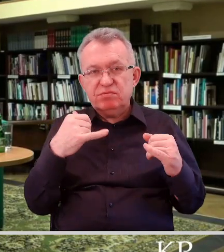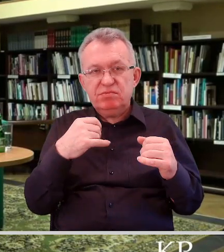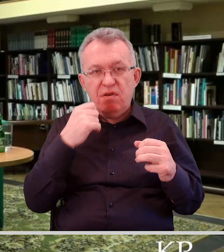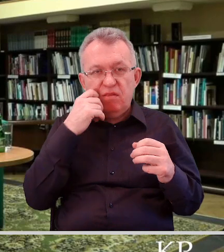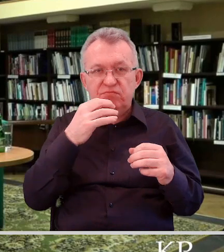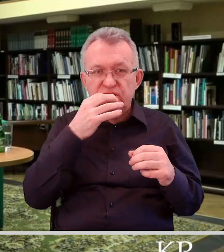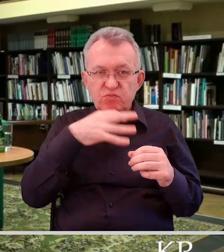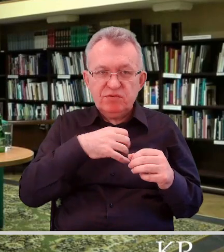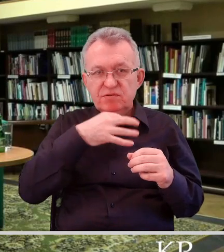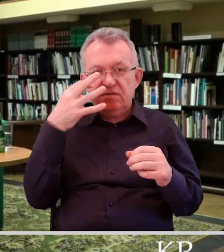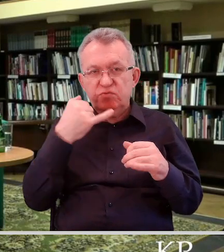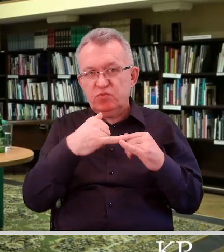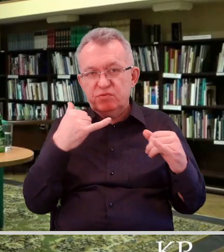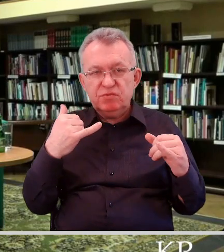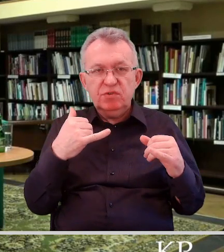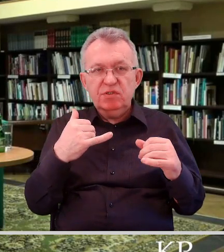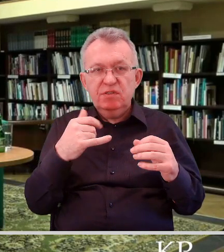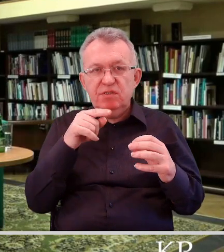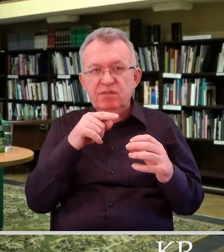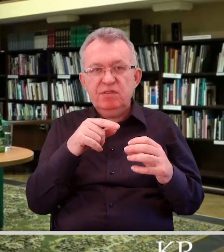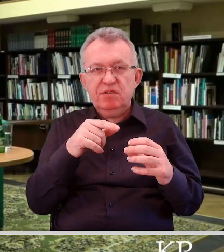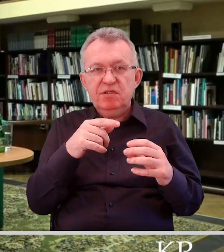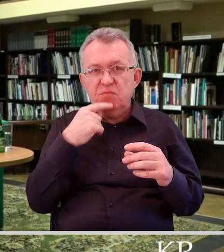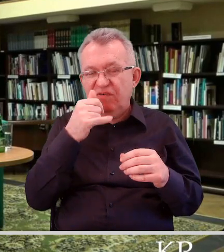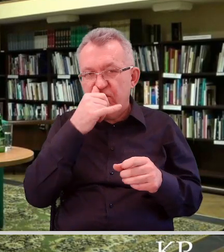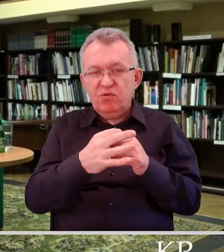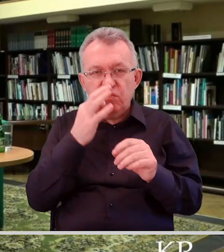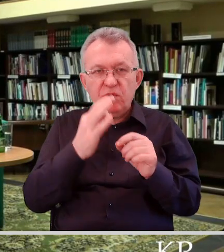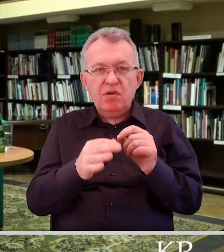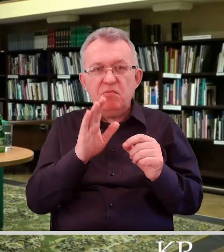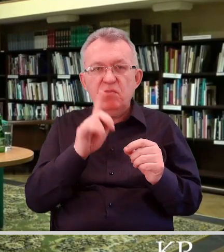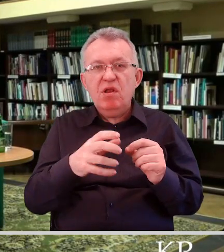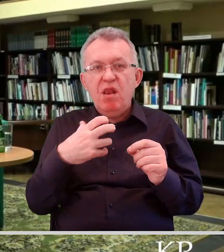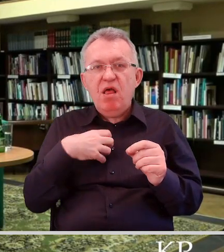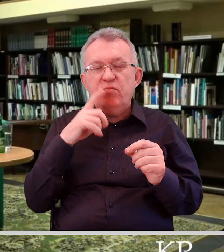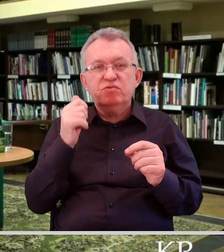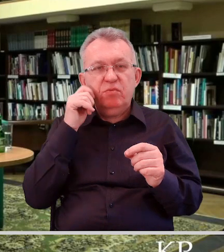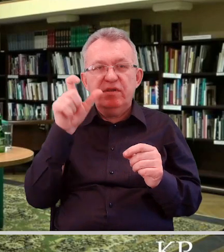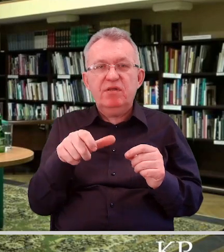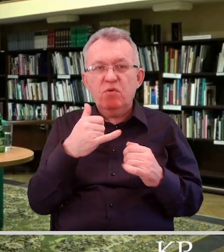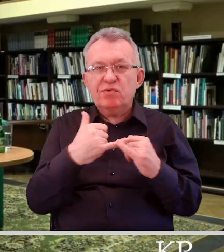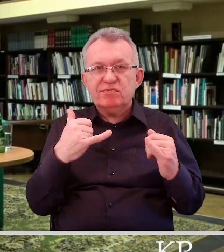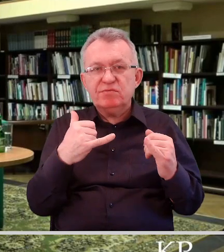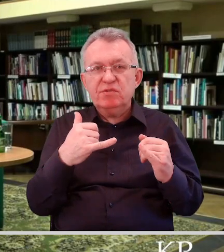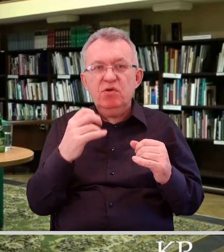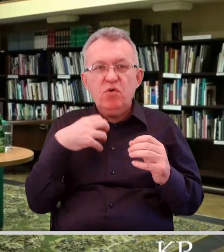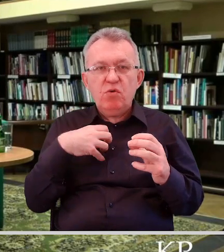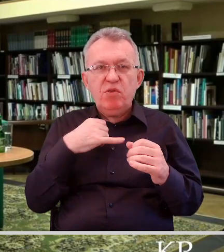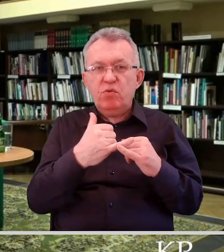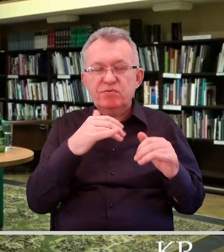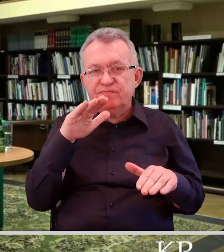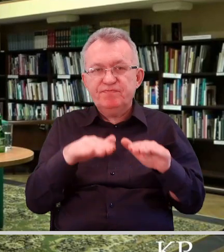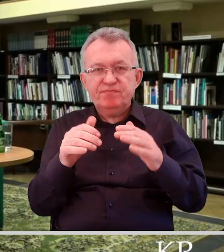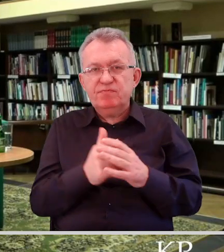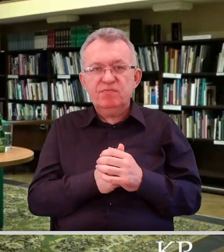jest o kobietach, powiedzmy, właściwie nawet nie wiem, jak to określić, ile musiałyby mieć lat. W różnych epokach piszesz o kobietach z różnych